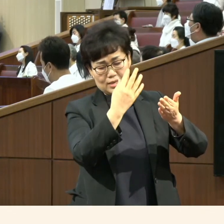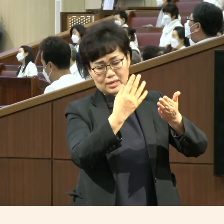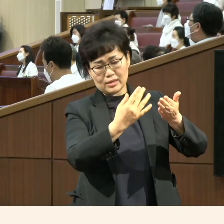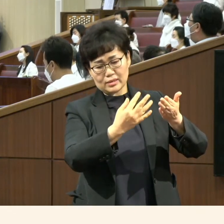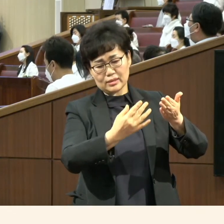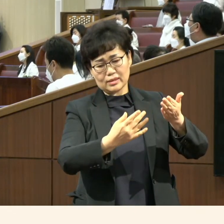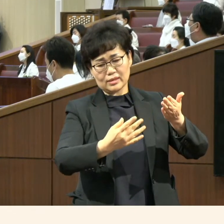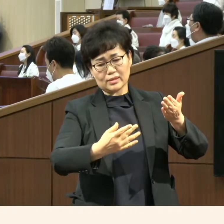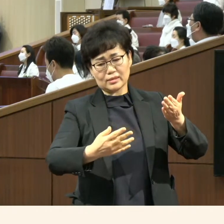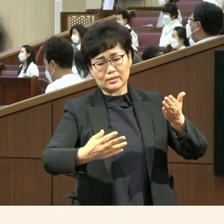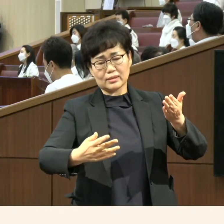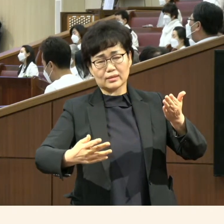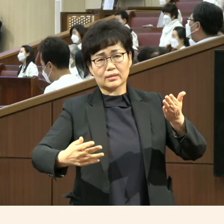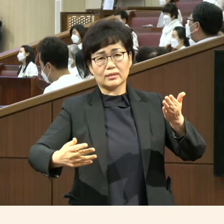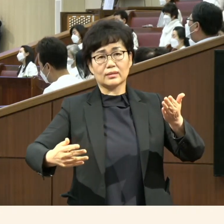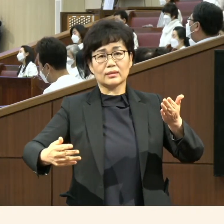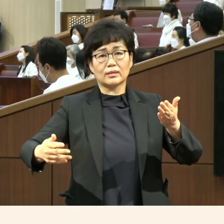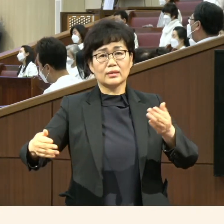피를